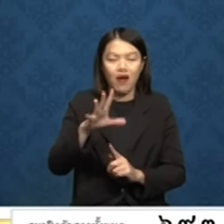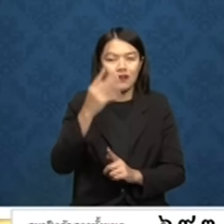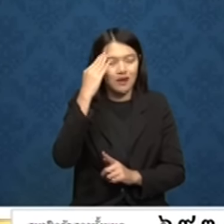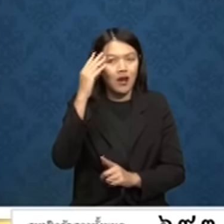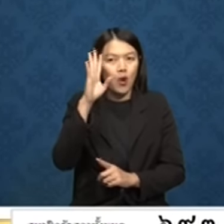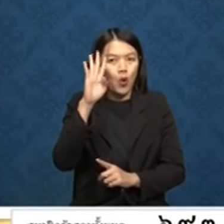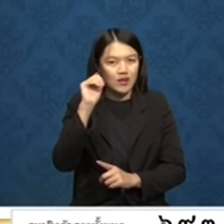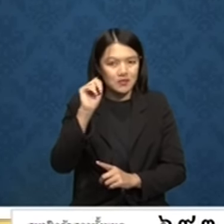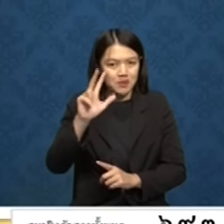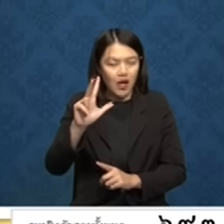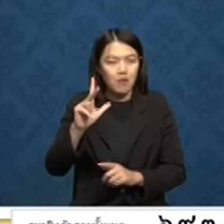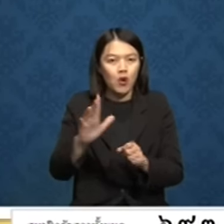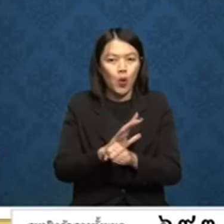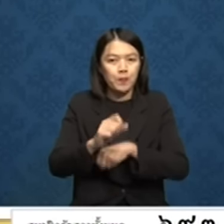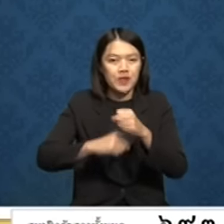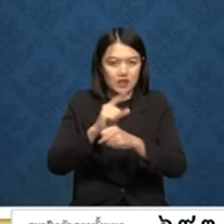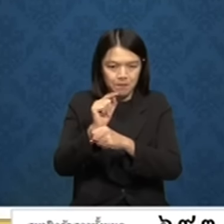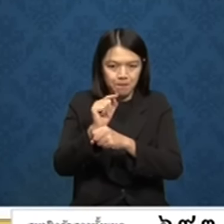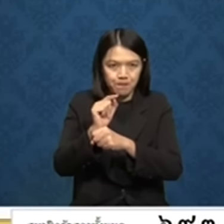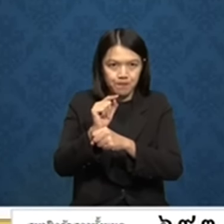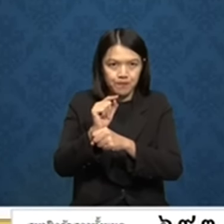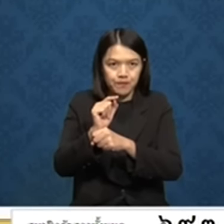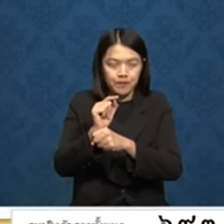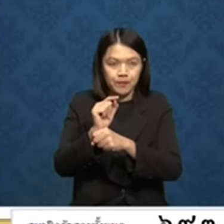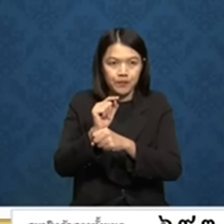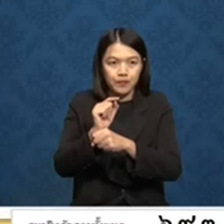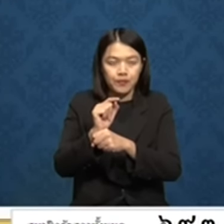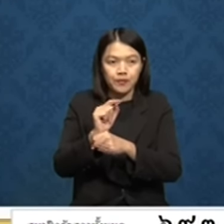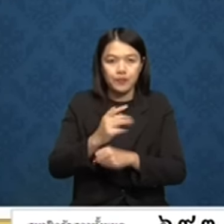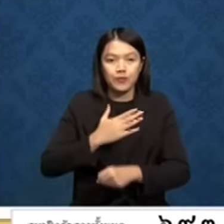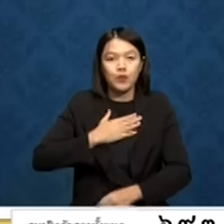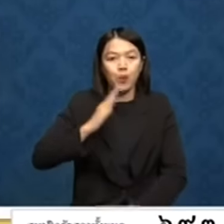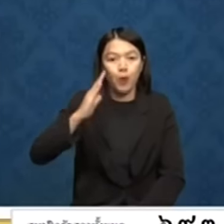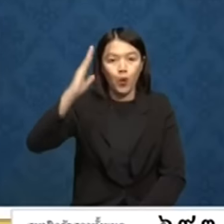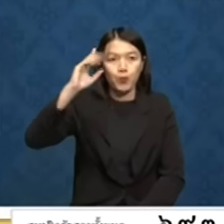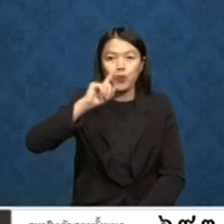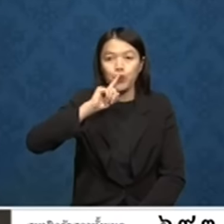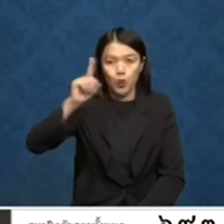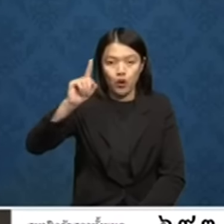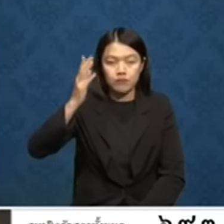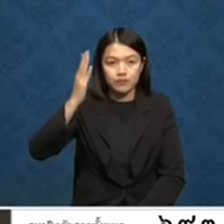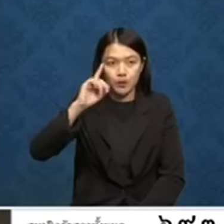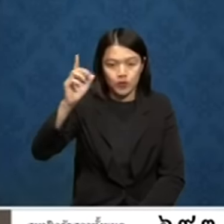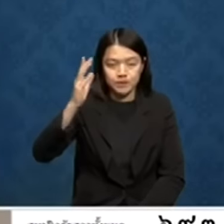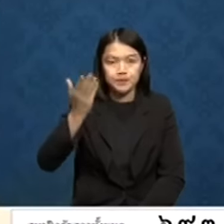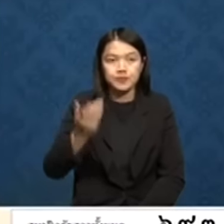ครับจะครบรอบ20ปี ครับท่านประธานครับผมขอประท้วงครับ ครับเชิญครับ